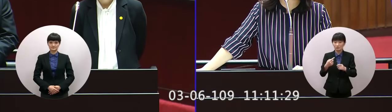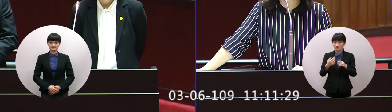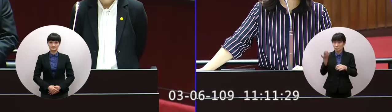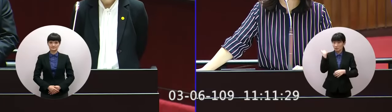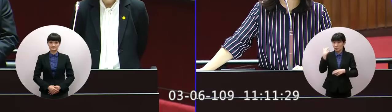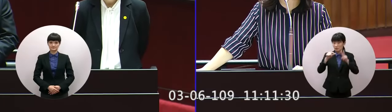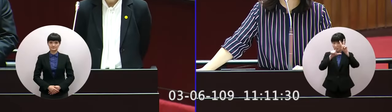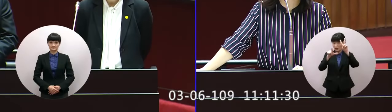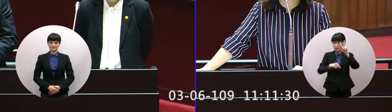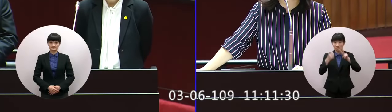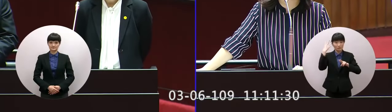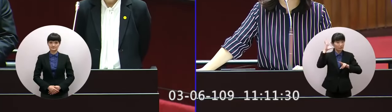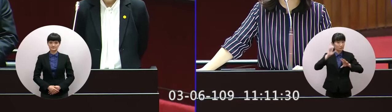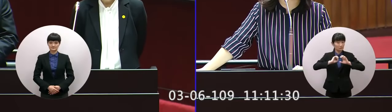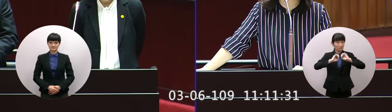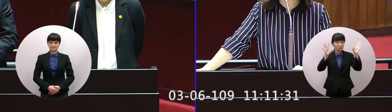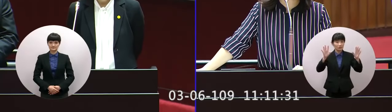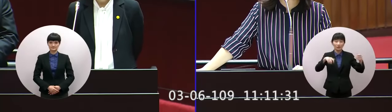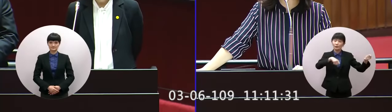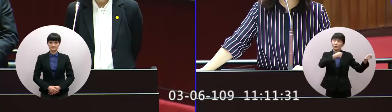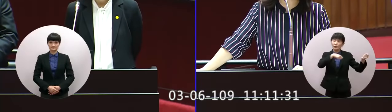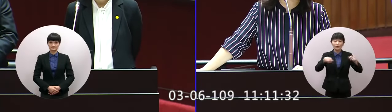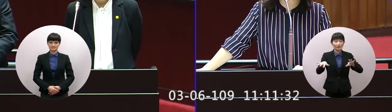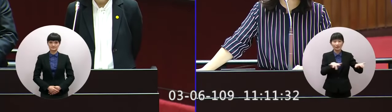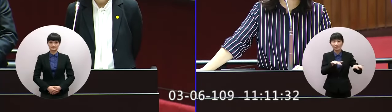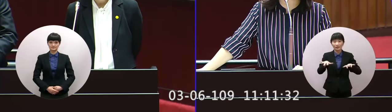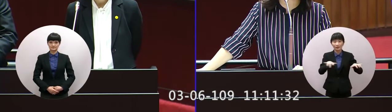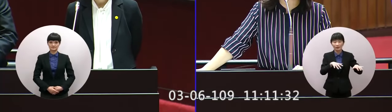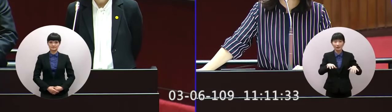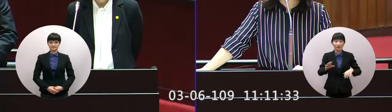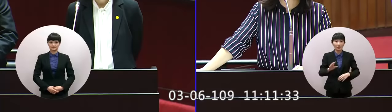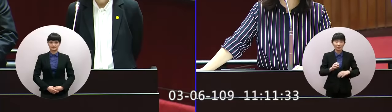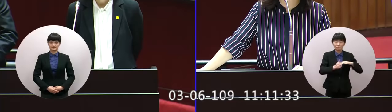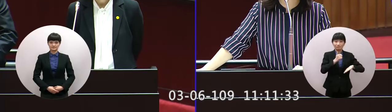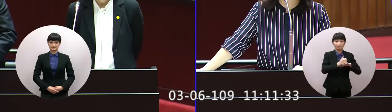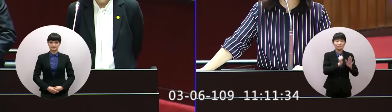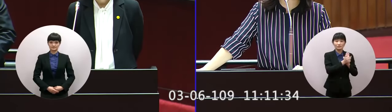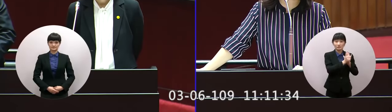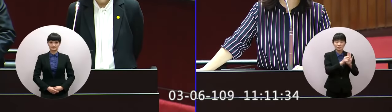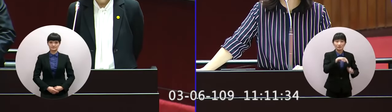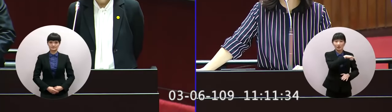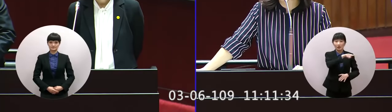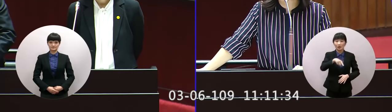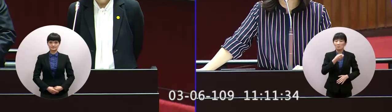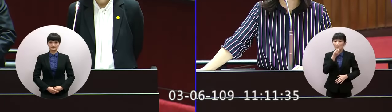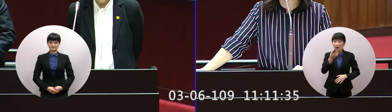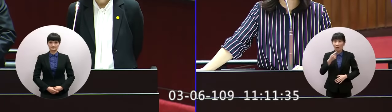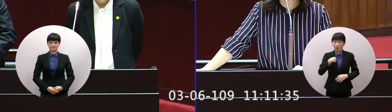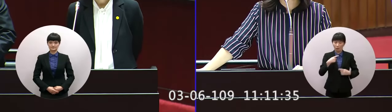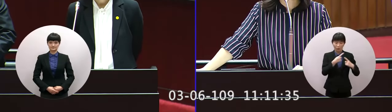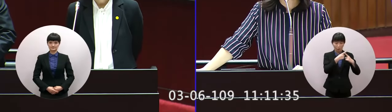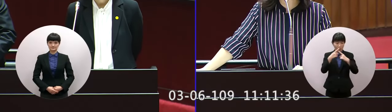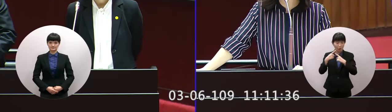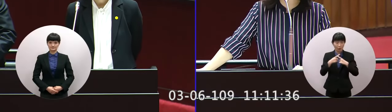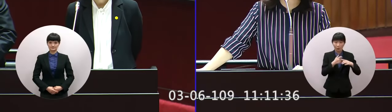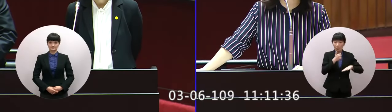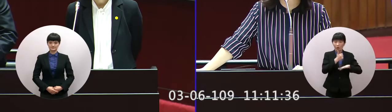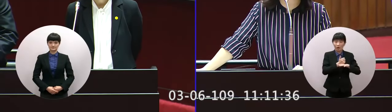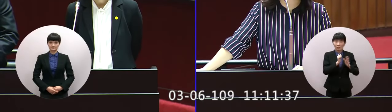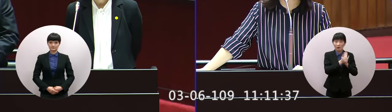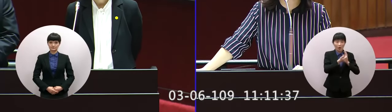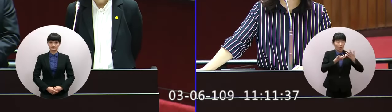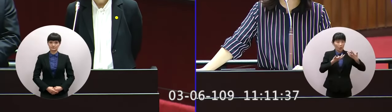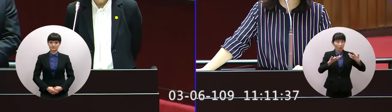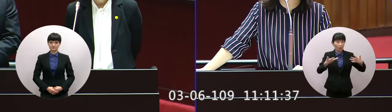是 NSO 我们的国家交响乐团就在反映说，到底我们乐团人数这么多，会不会